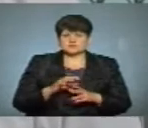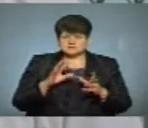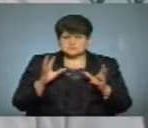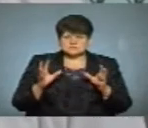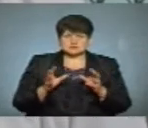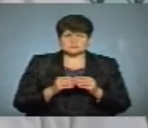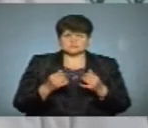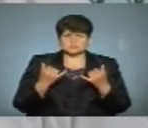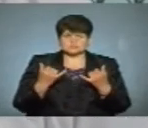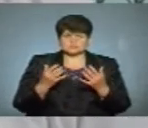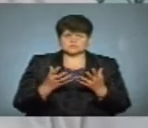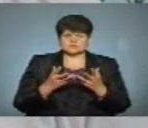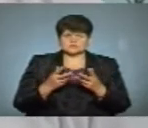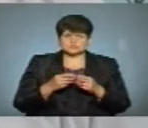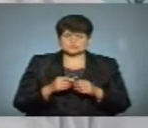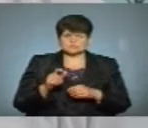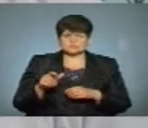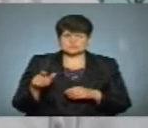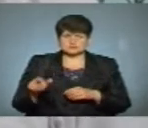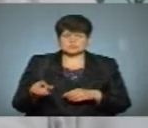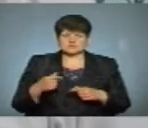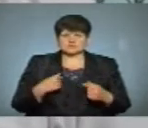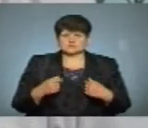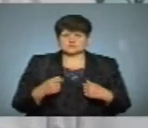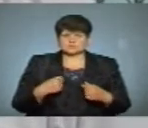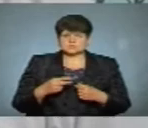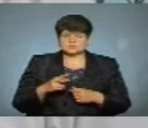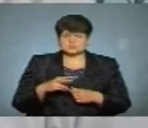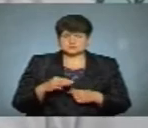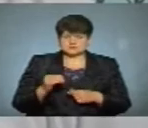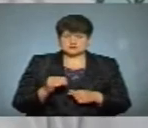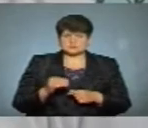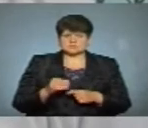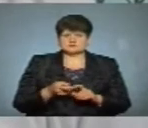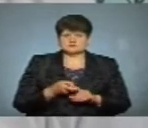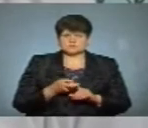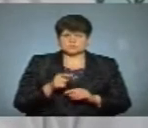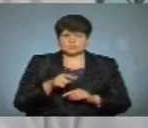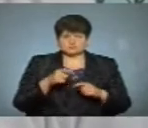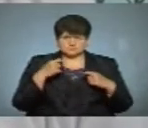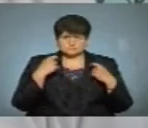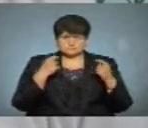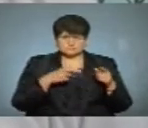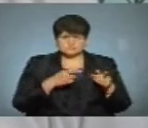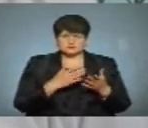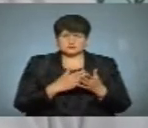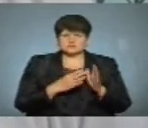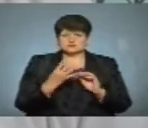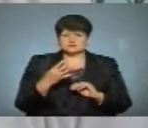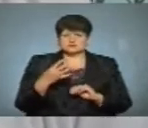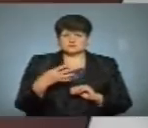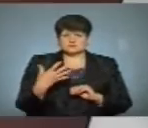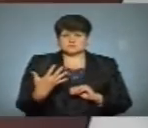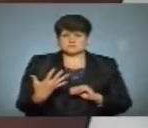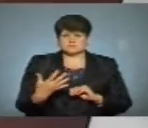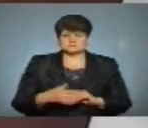на сьогодні, число осіб, які постраждали внаслідок того святкування, складає